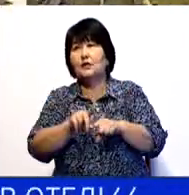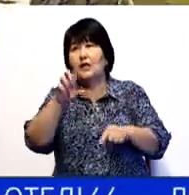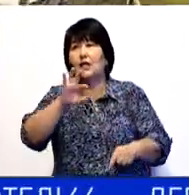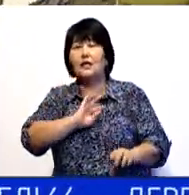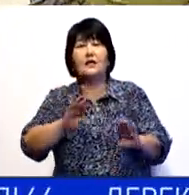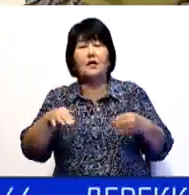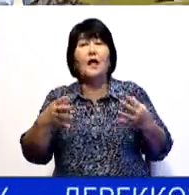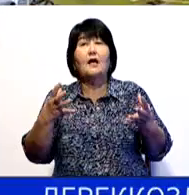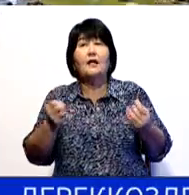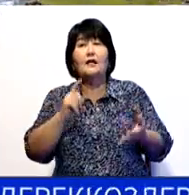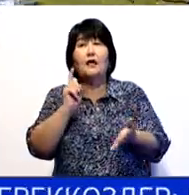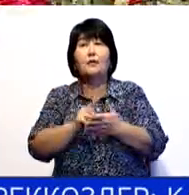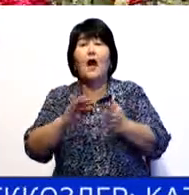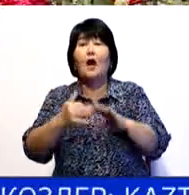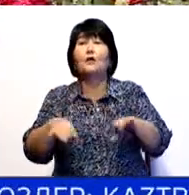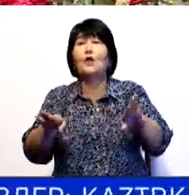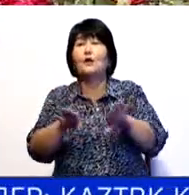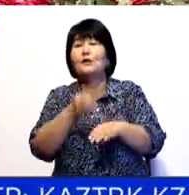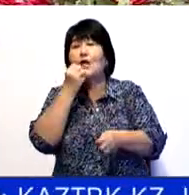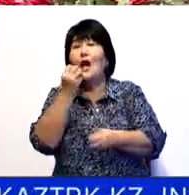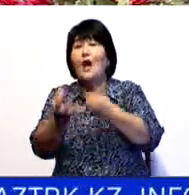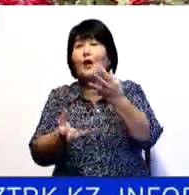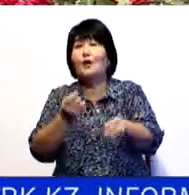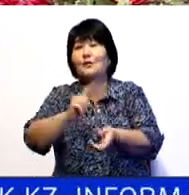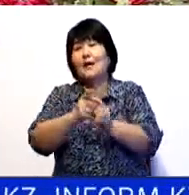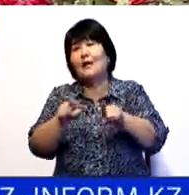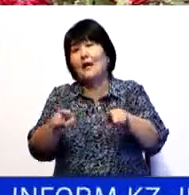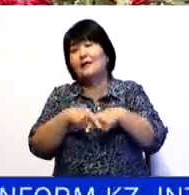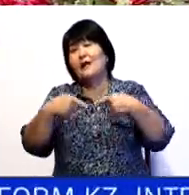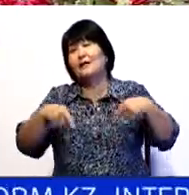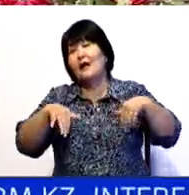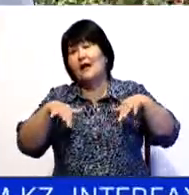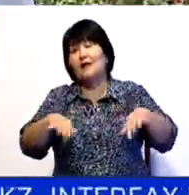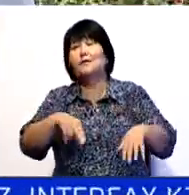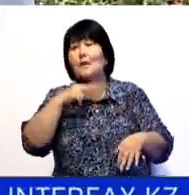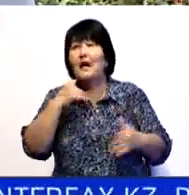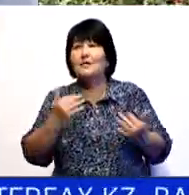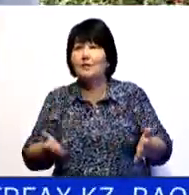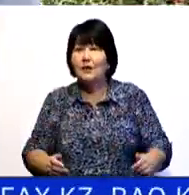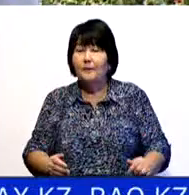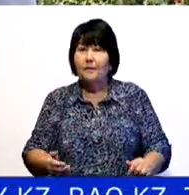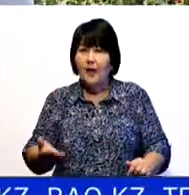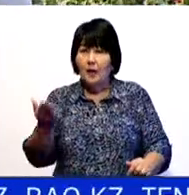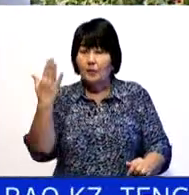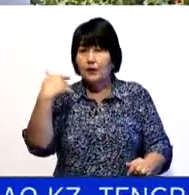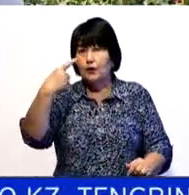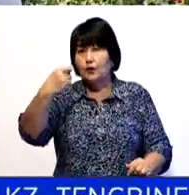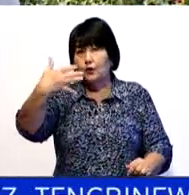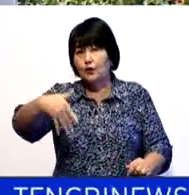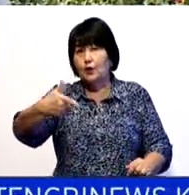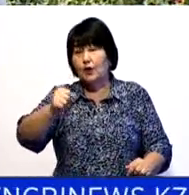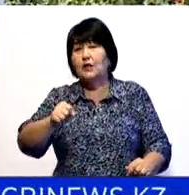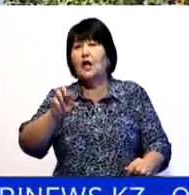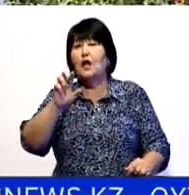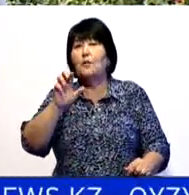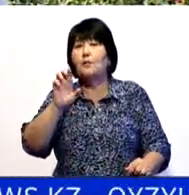берілген. Ендігі міндет ауылды осындай гүлзар баққа айналдырып, әртараптандыруға басымдық беру. Былтыр біз 150 гектардай бау-бақша